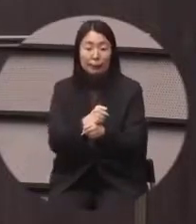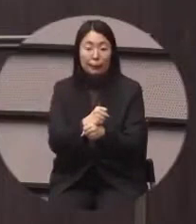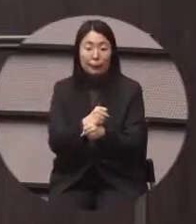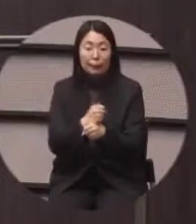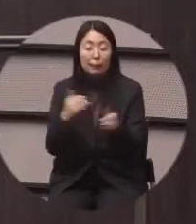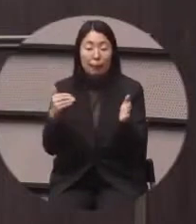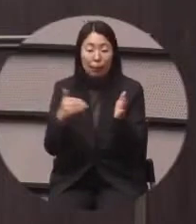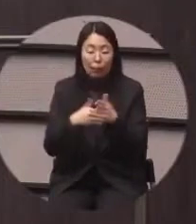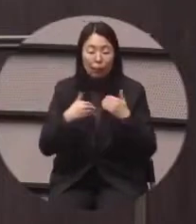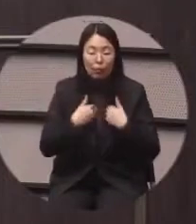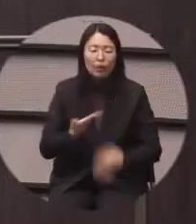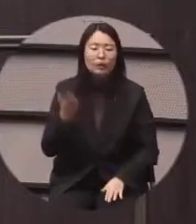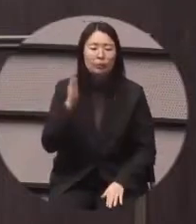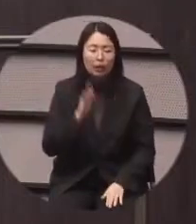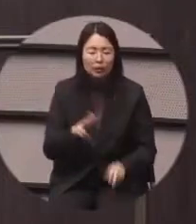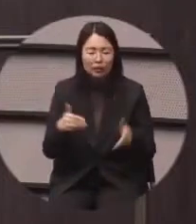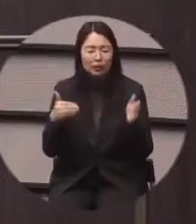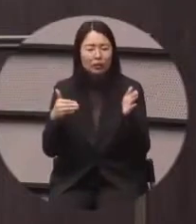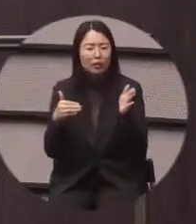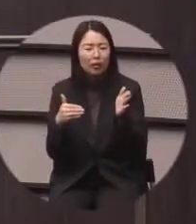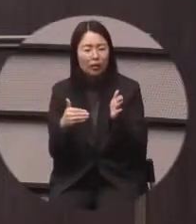완료되어야 하나 현재까지도